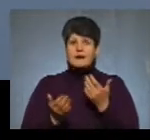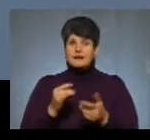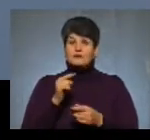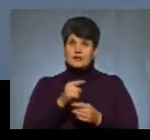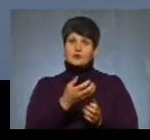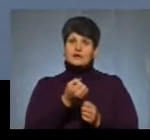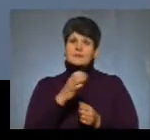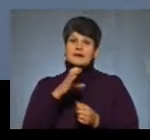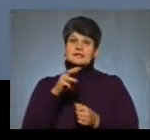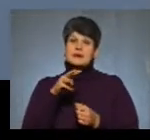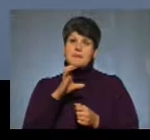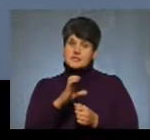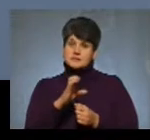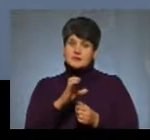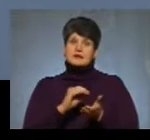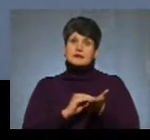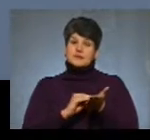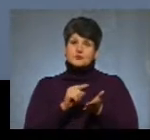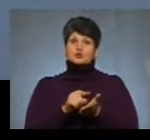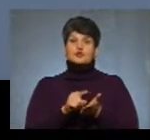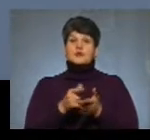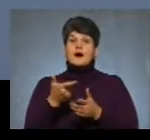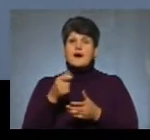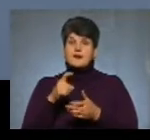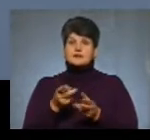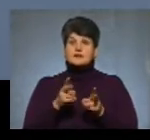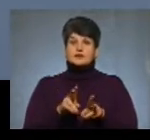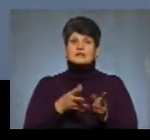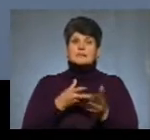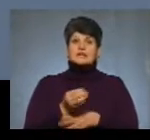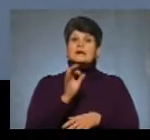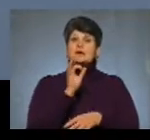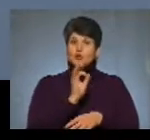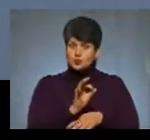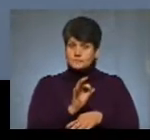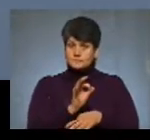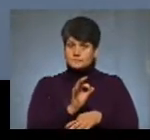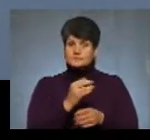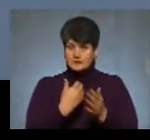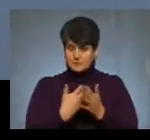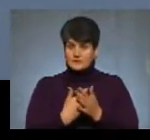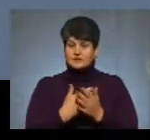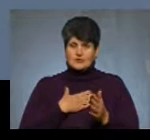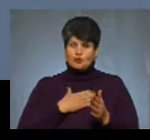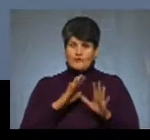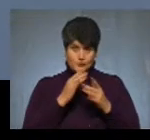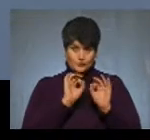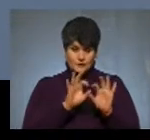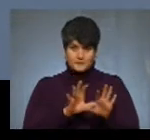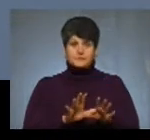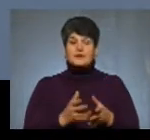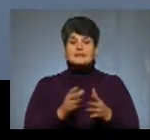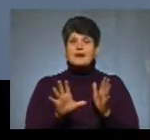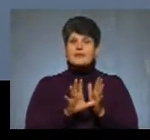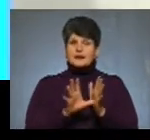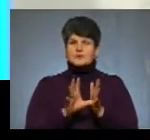отримує СМС-повідомлення, що на газ залишилося заплатити 0, в нашому випадку, що ми розглянули. За